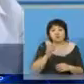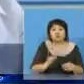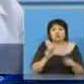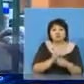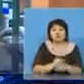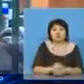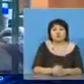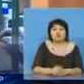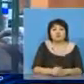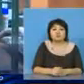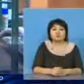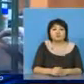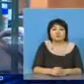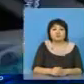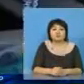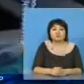өседі.